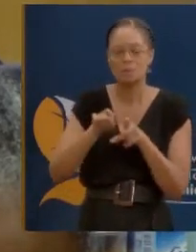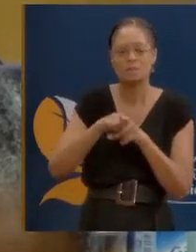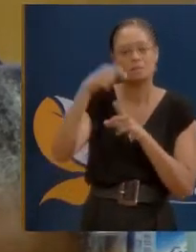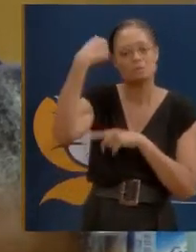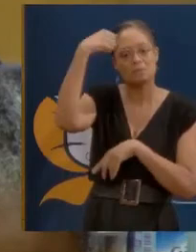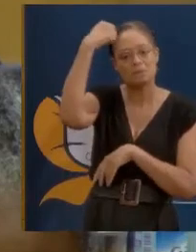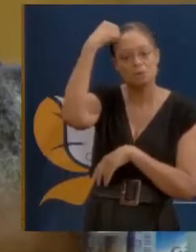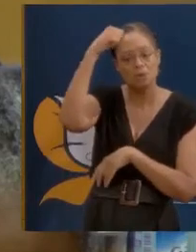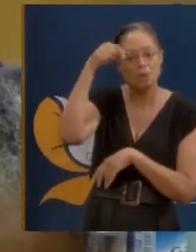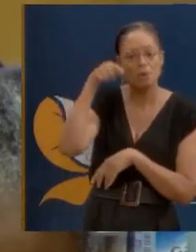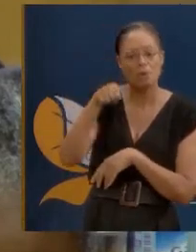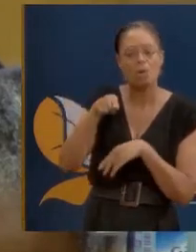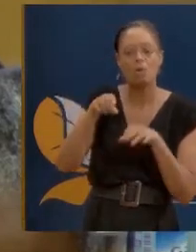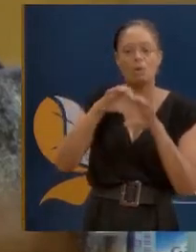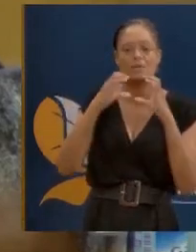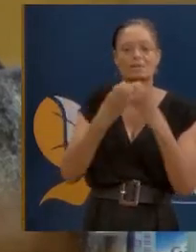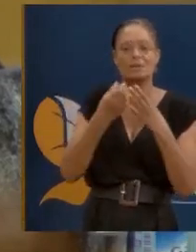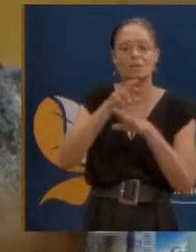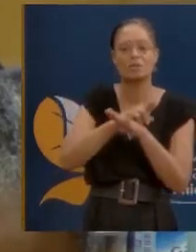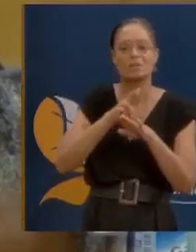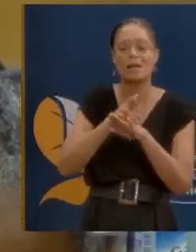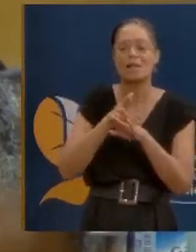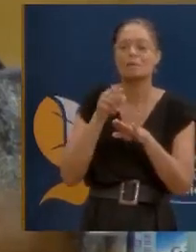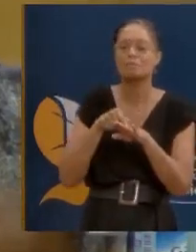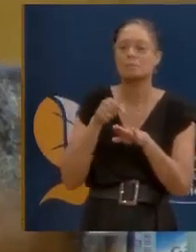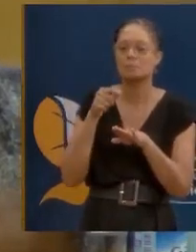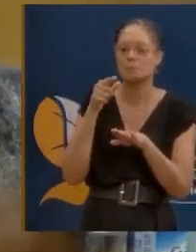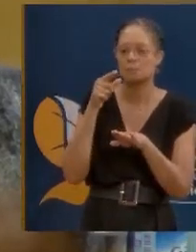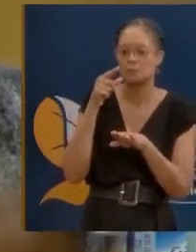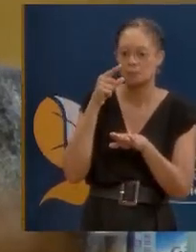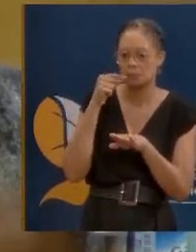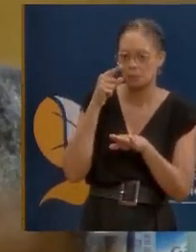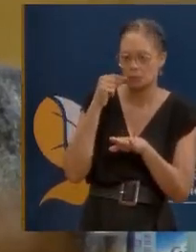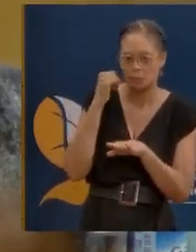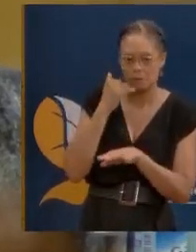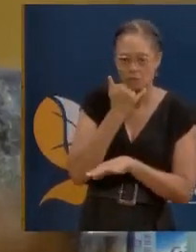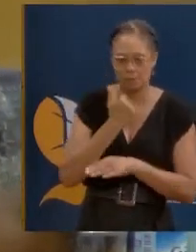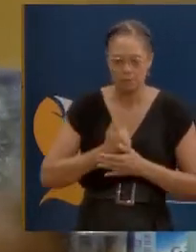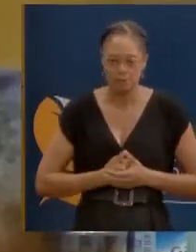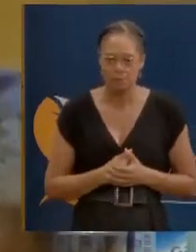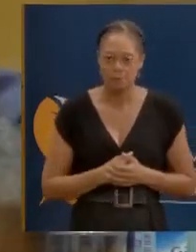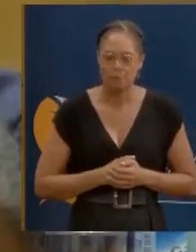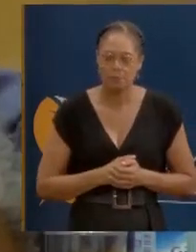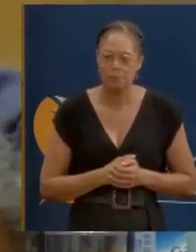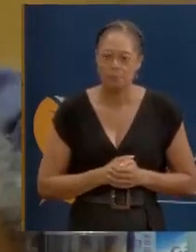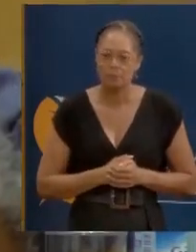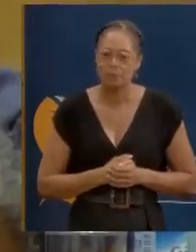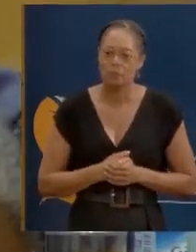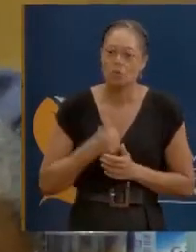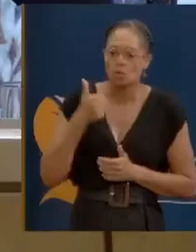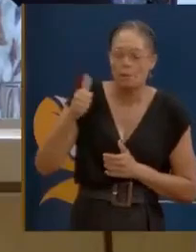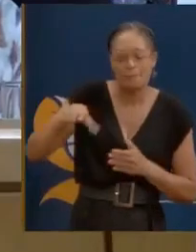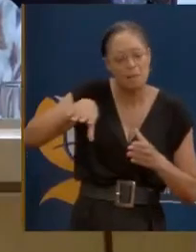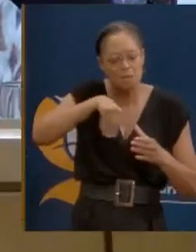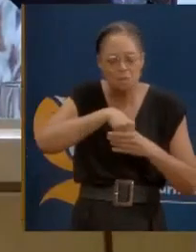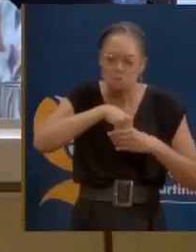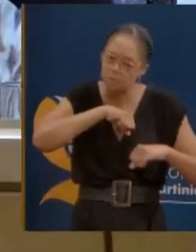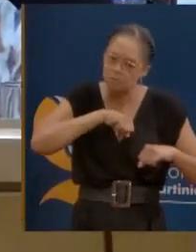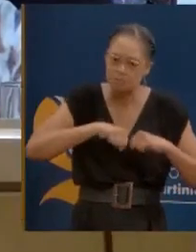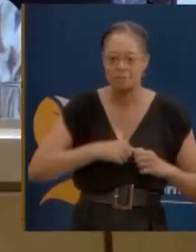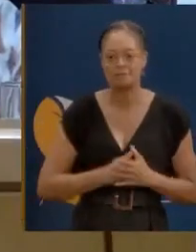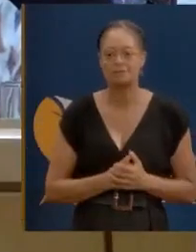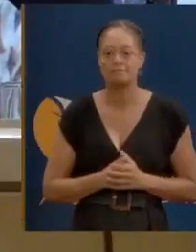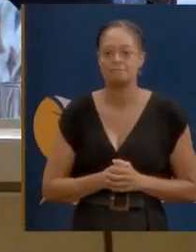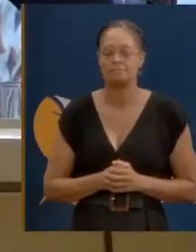la collectivité régionale de l'époque, c'était notre président Alfred Maréchal. Il a participé activement.